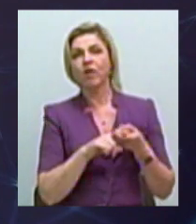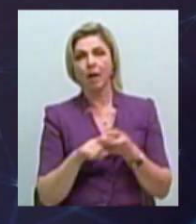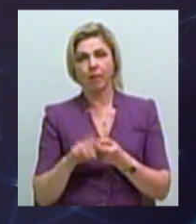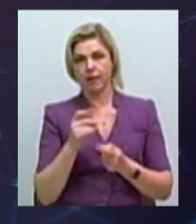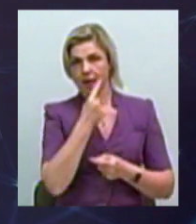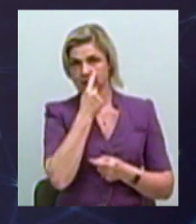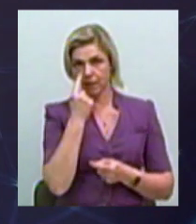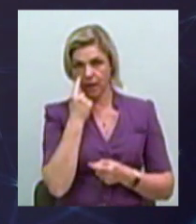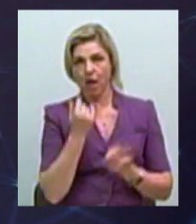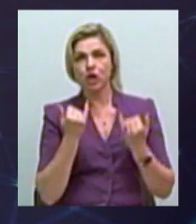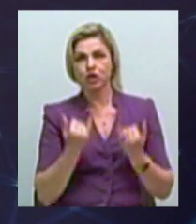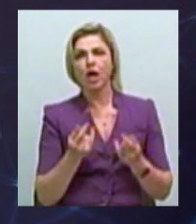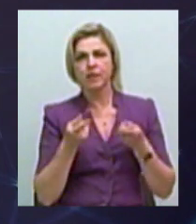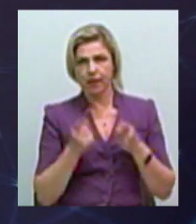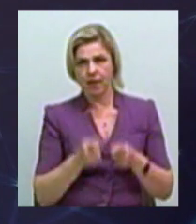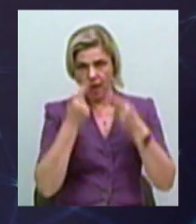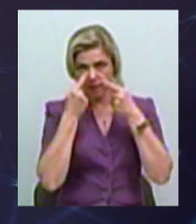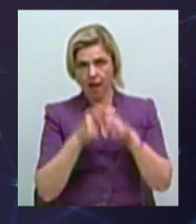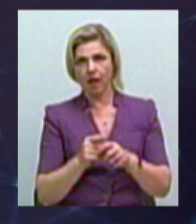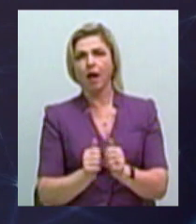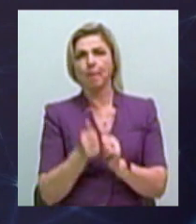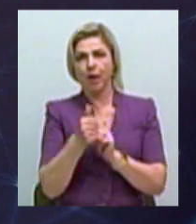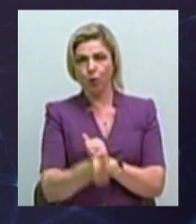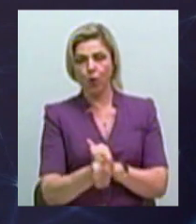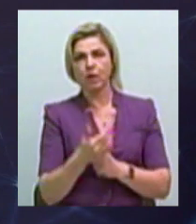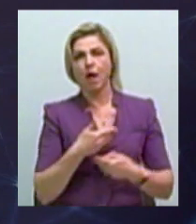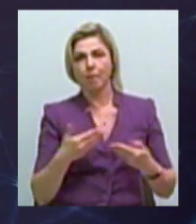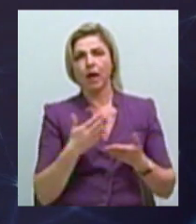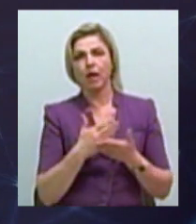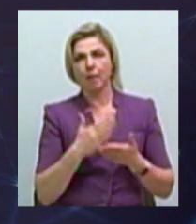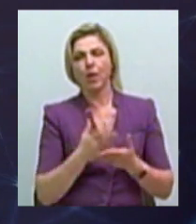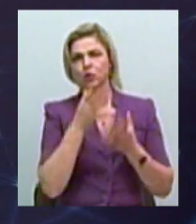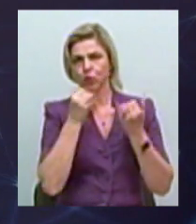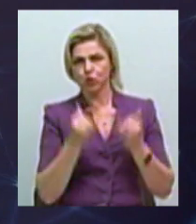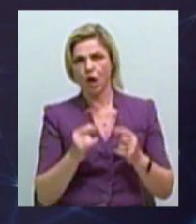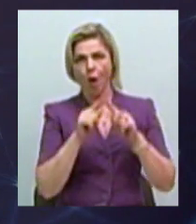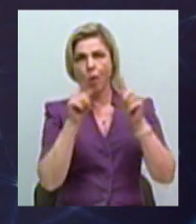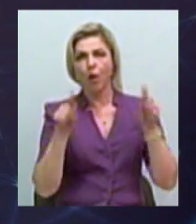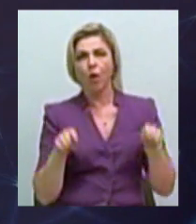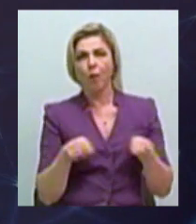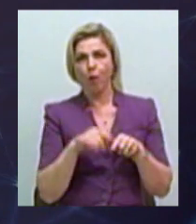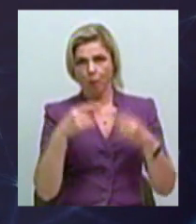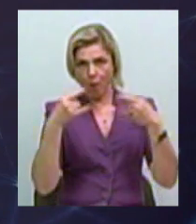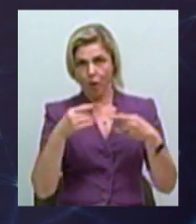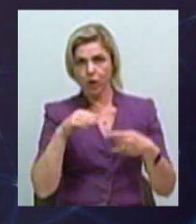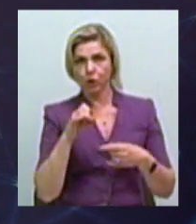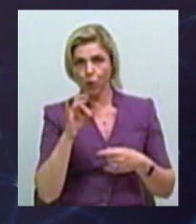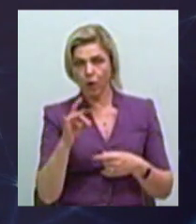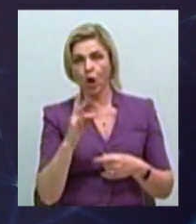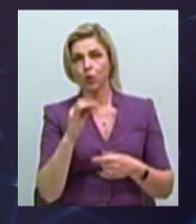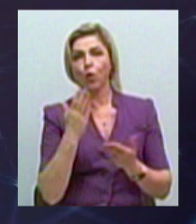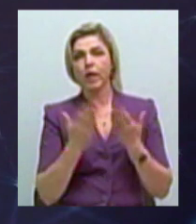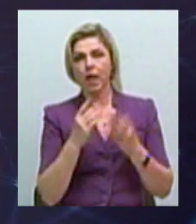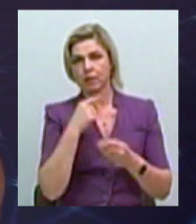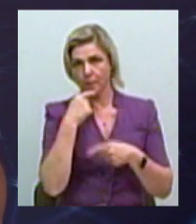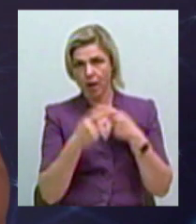зір. Зараз дійсно техніка пішла уперед, і ми маємо більш сучасні монітори, які не настільки впливають, але якщо ми постійно фокусуємося на